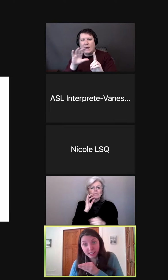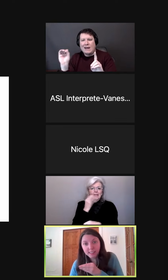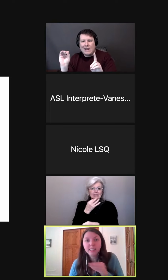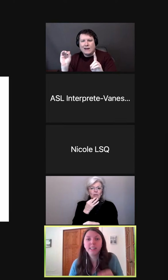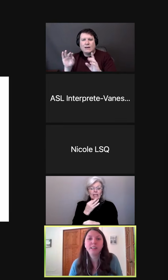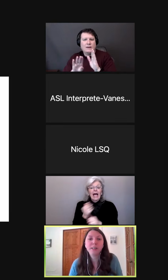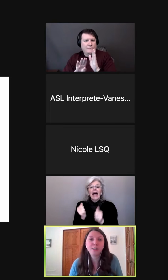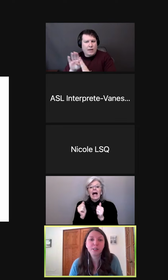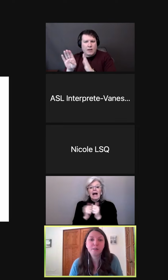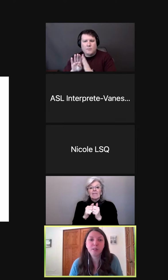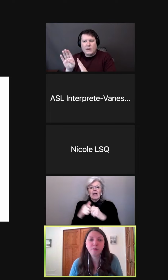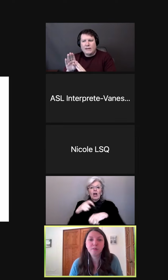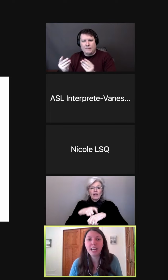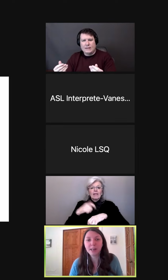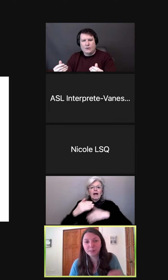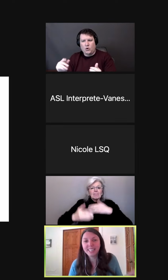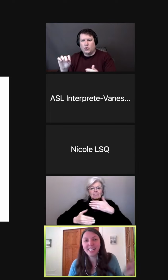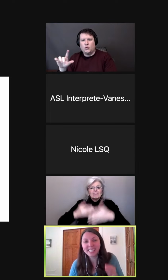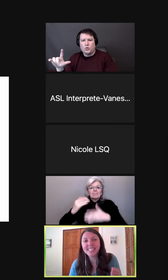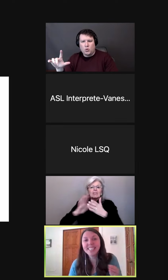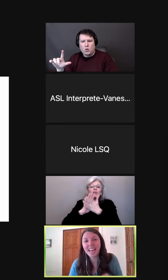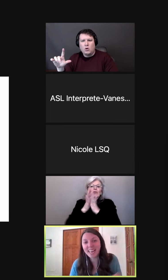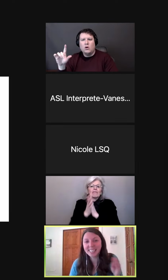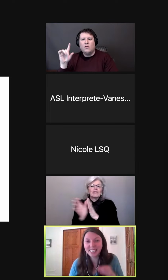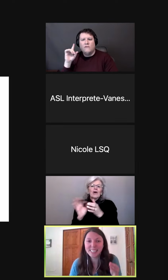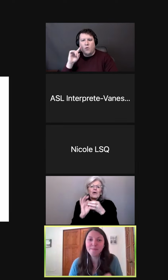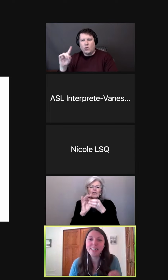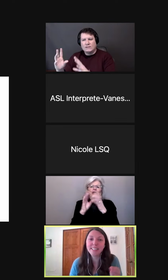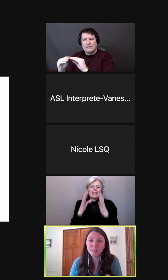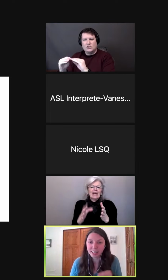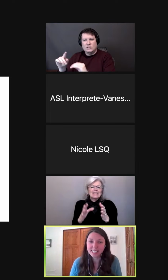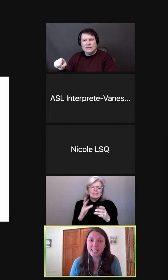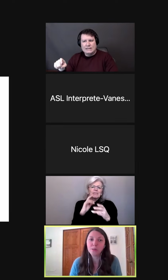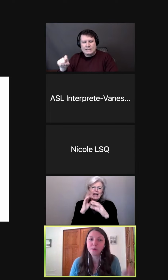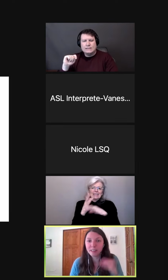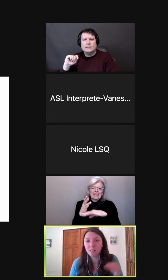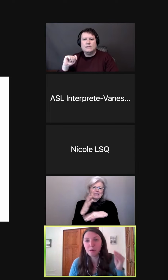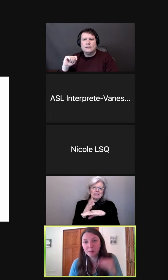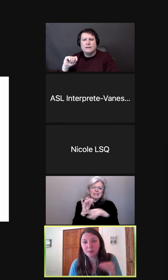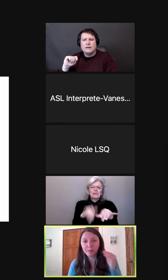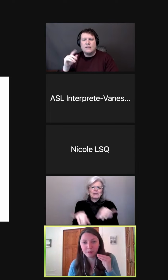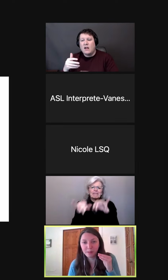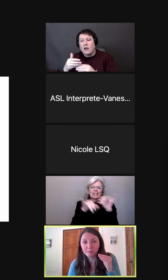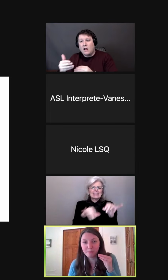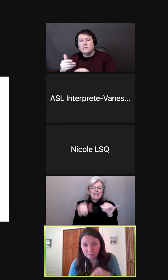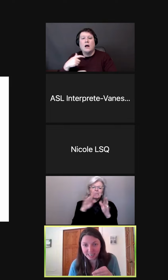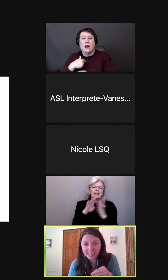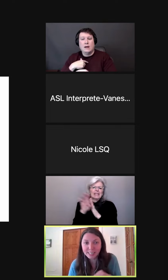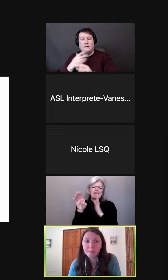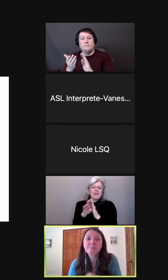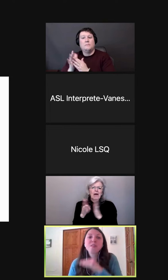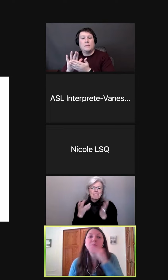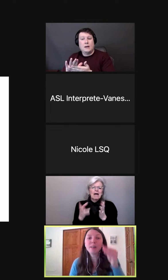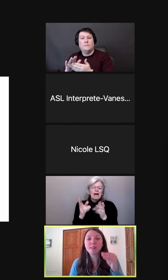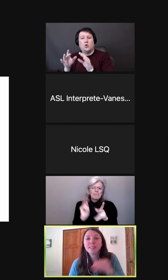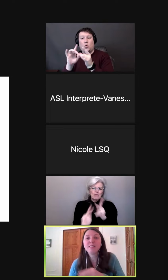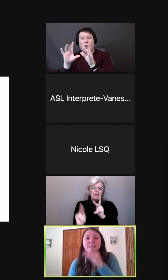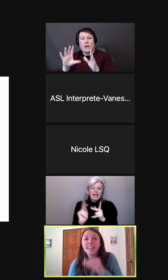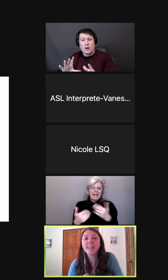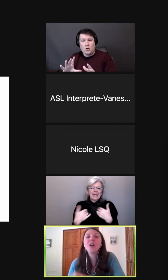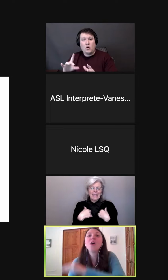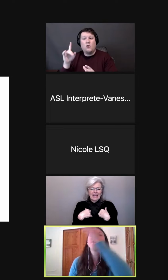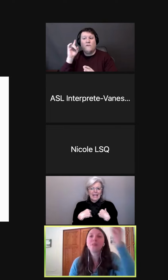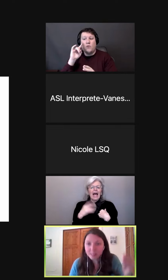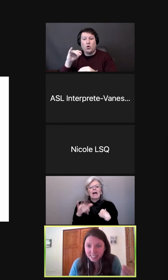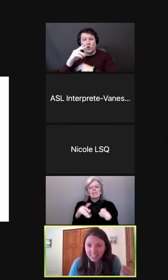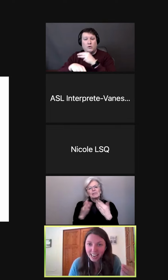Avec le temps, je suis devenue la coordonnatrice à l'accessibilité universelle et au développement de public pour ensuite